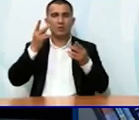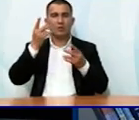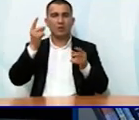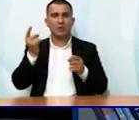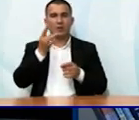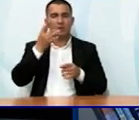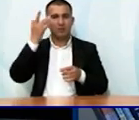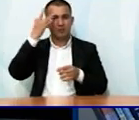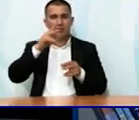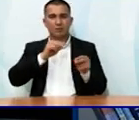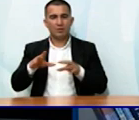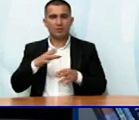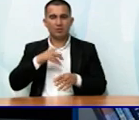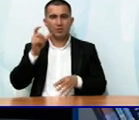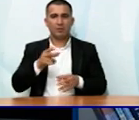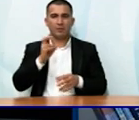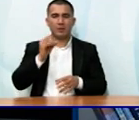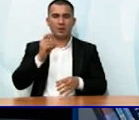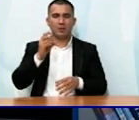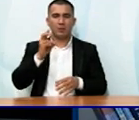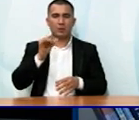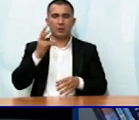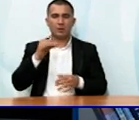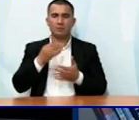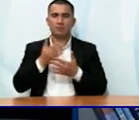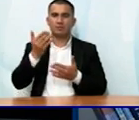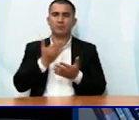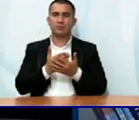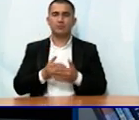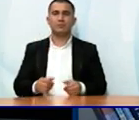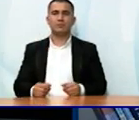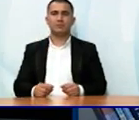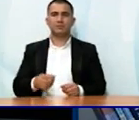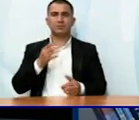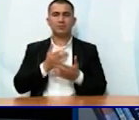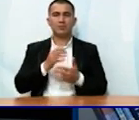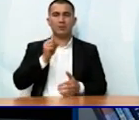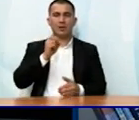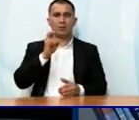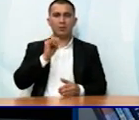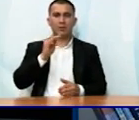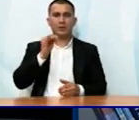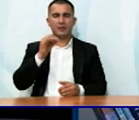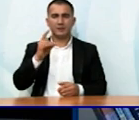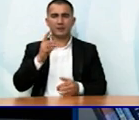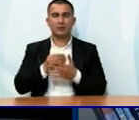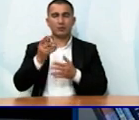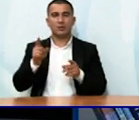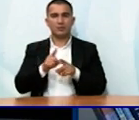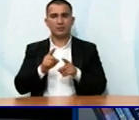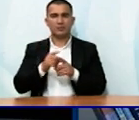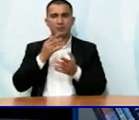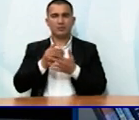biri Padarkush Behbudiyning Padarkush dramasi hisoblansa, yana biri Abul Fayzxon dramasi hisoblanadi.